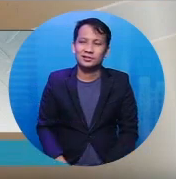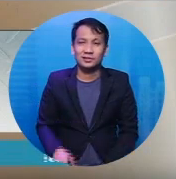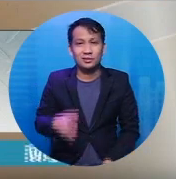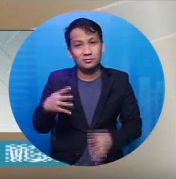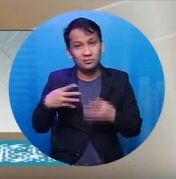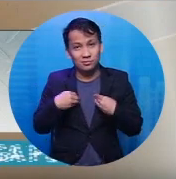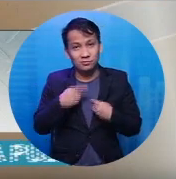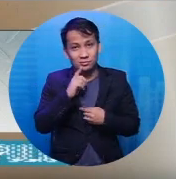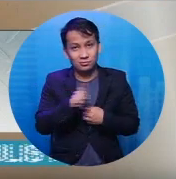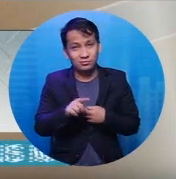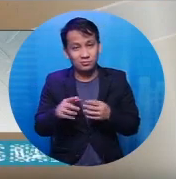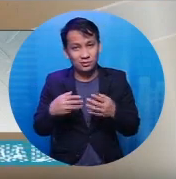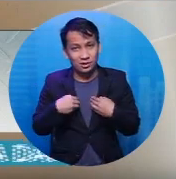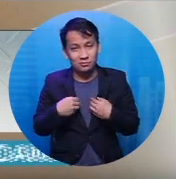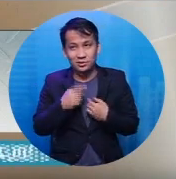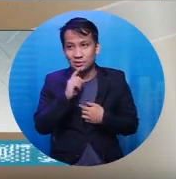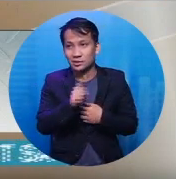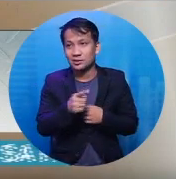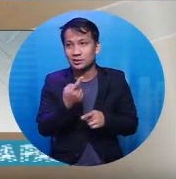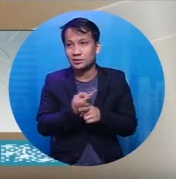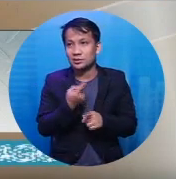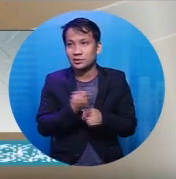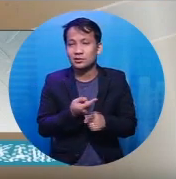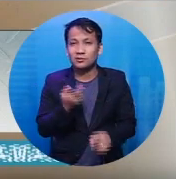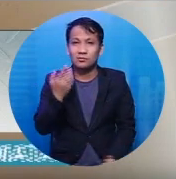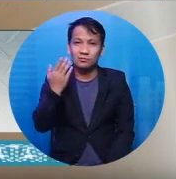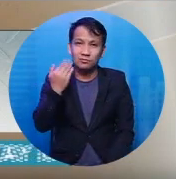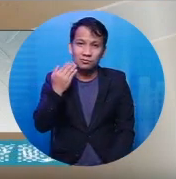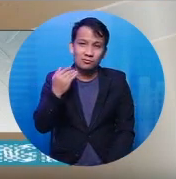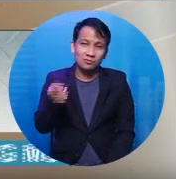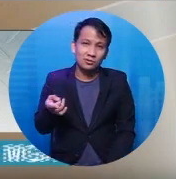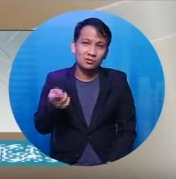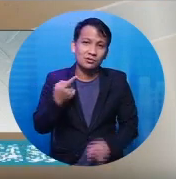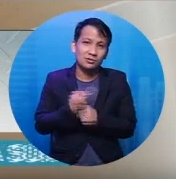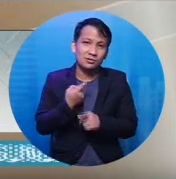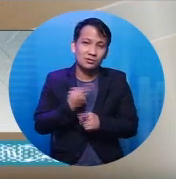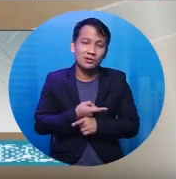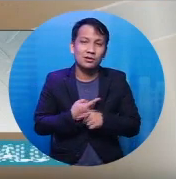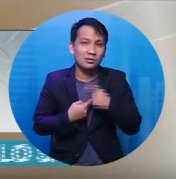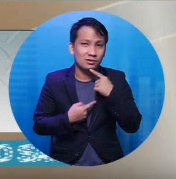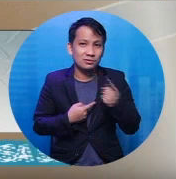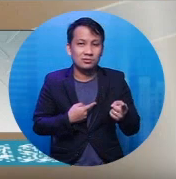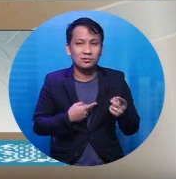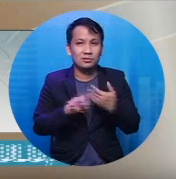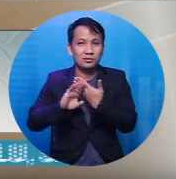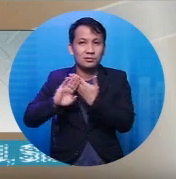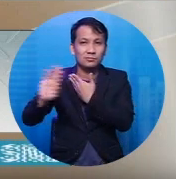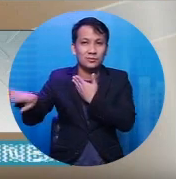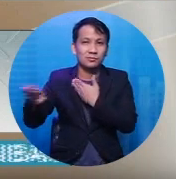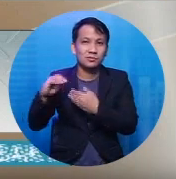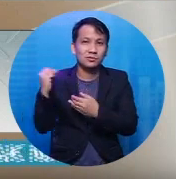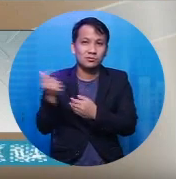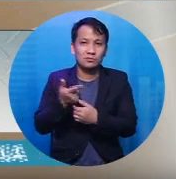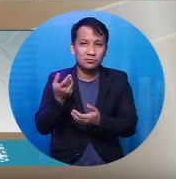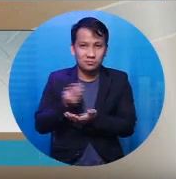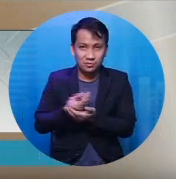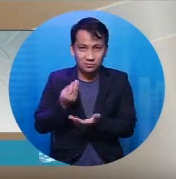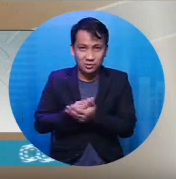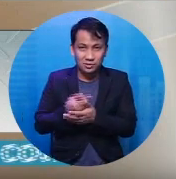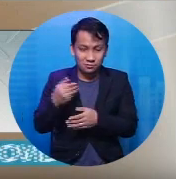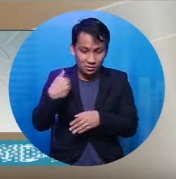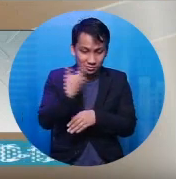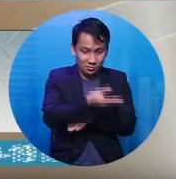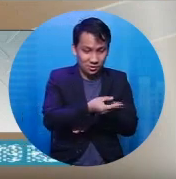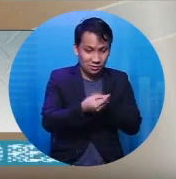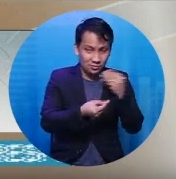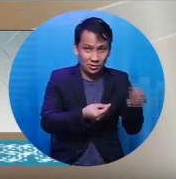umamin si sir. Now, sir, dahil dyan, eh, tama lang, sir, na pakibalik itong mga naibigay sa inyo ni